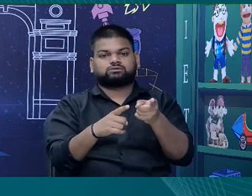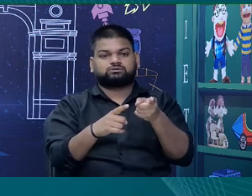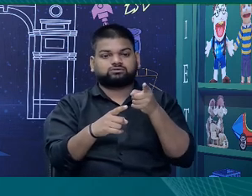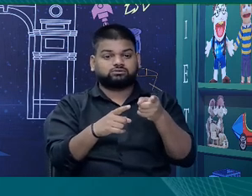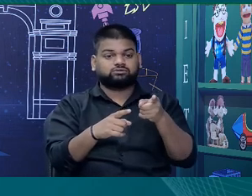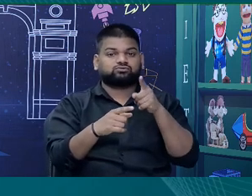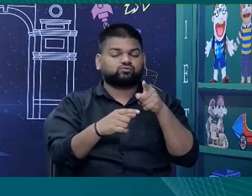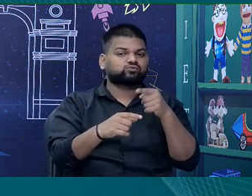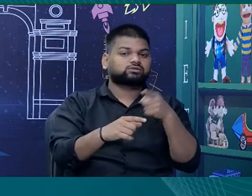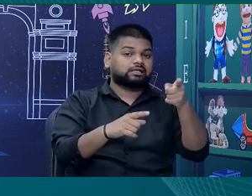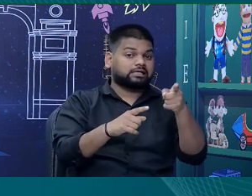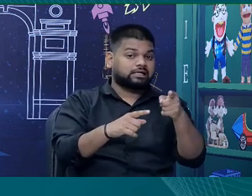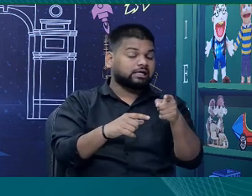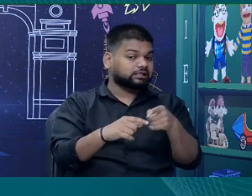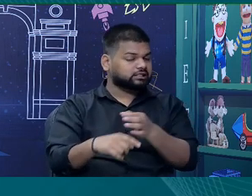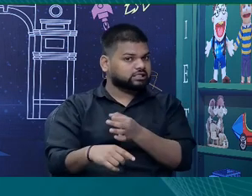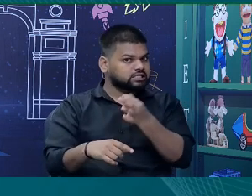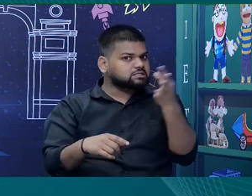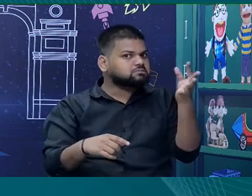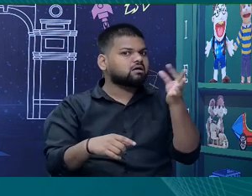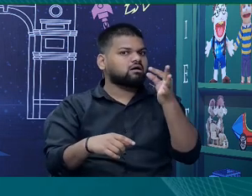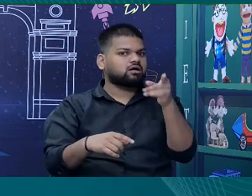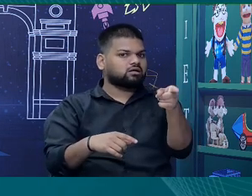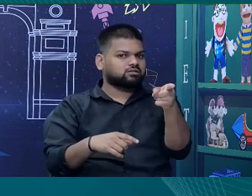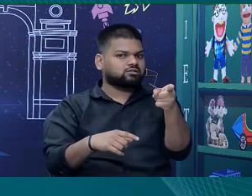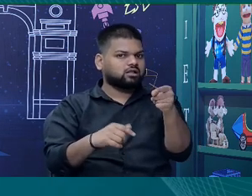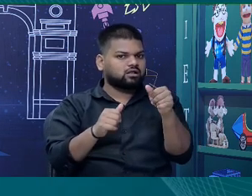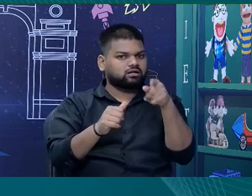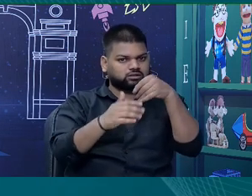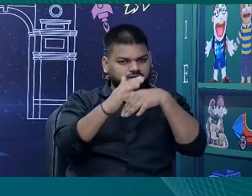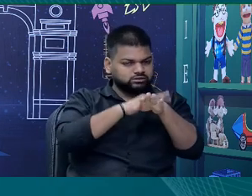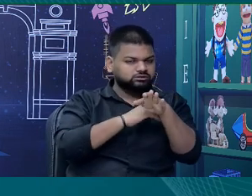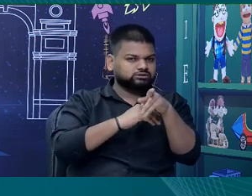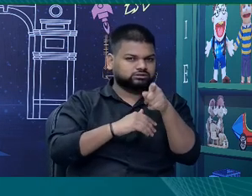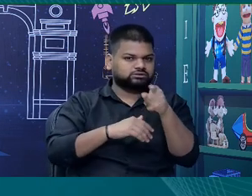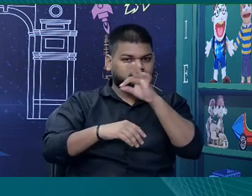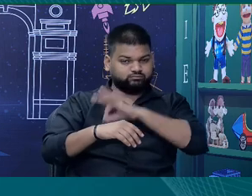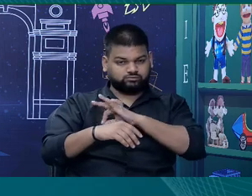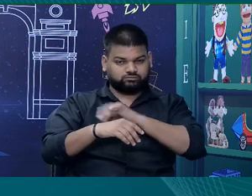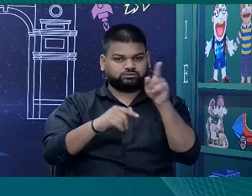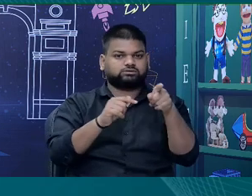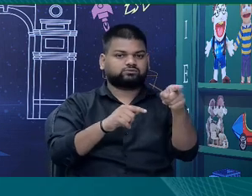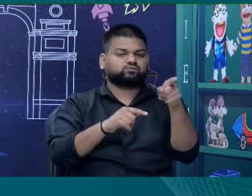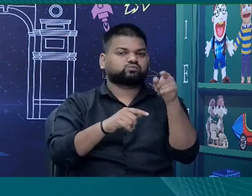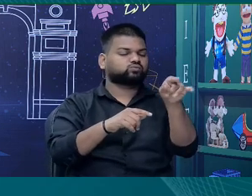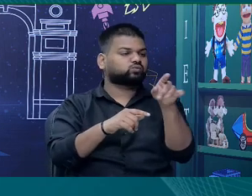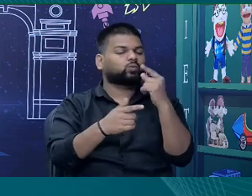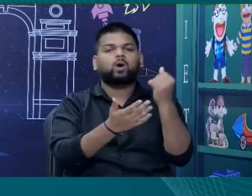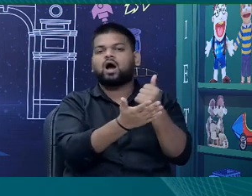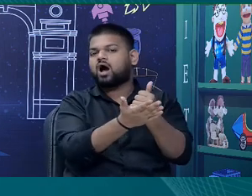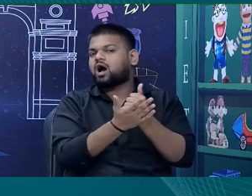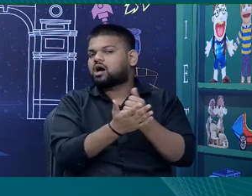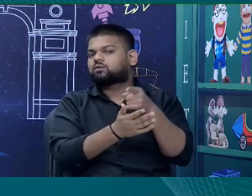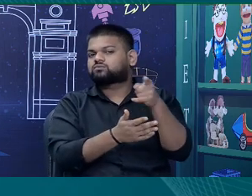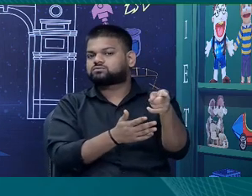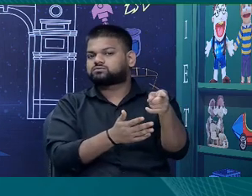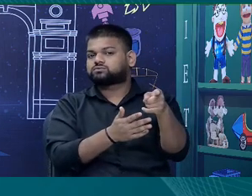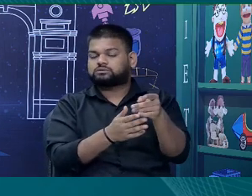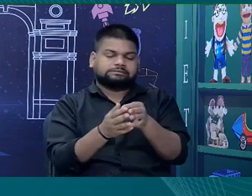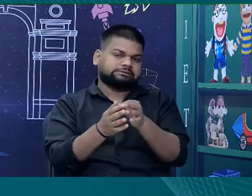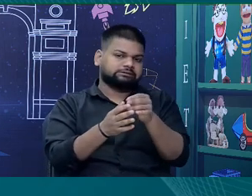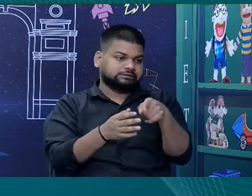एडिटर इक्वेशन एडिटर के अंदर जब आप अलजेब्राइक एक्सप्रेशंस को लिखेंगे तो आपका जो एनवीडीया होता है मठ कट के साथ उसको